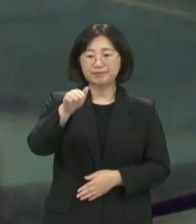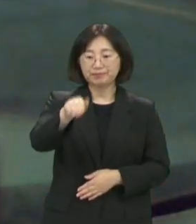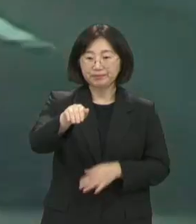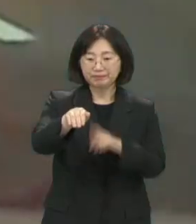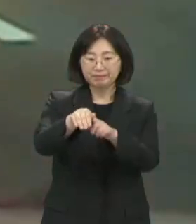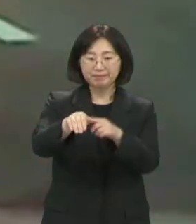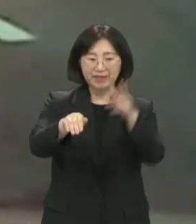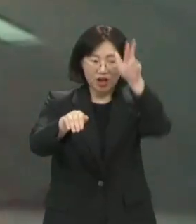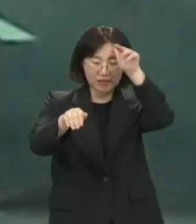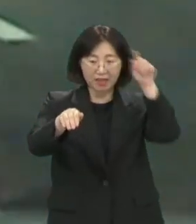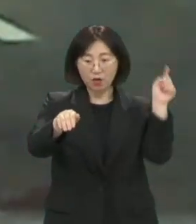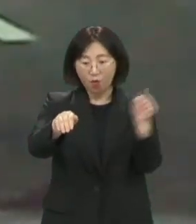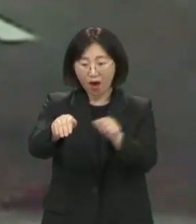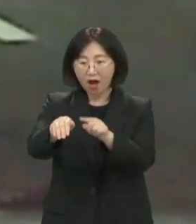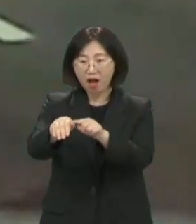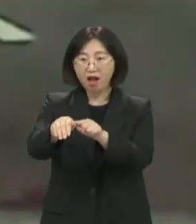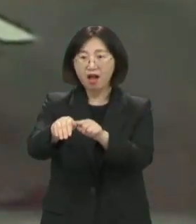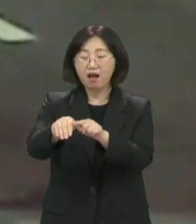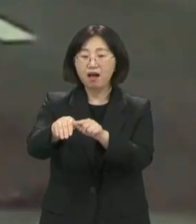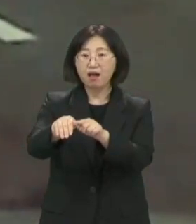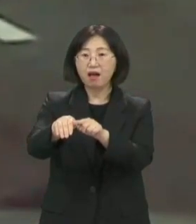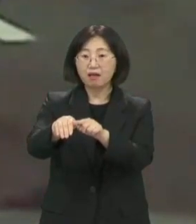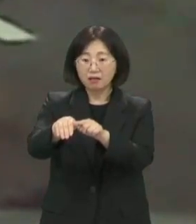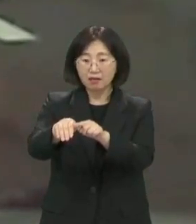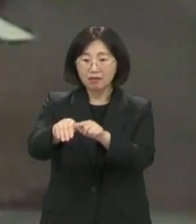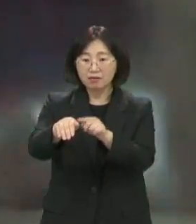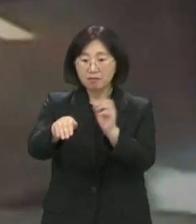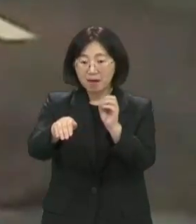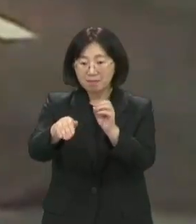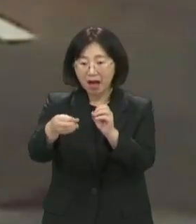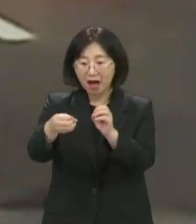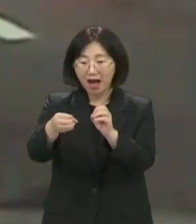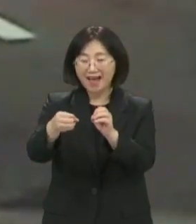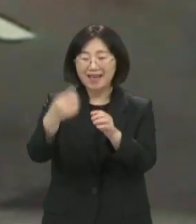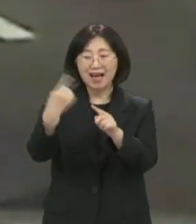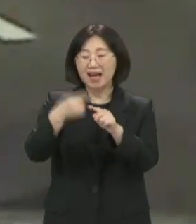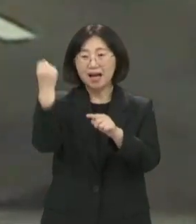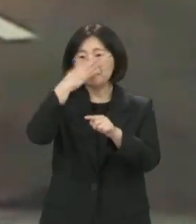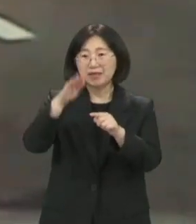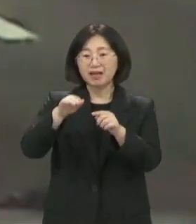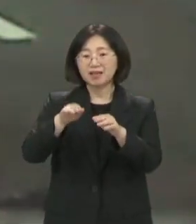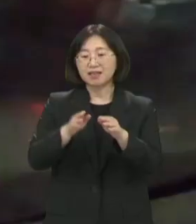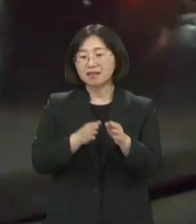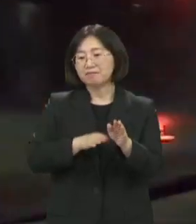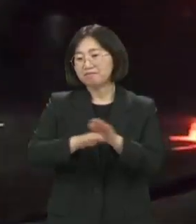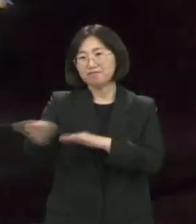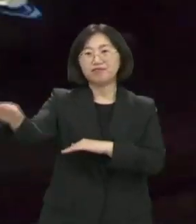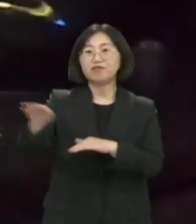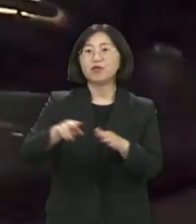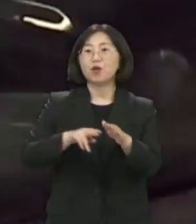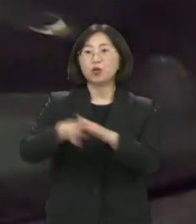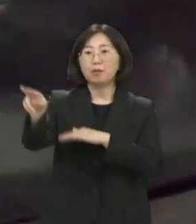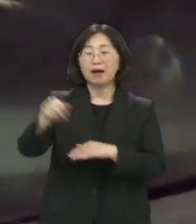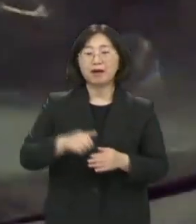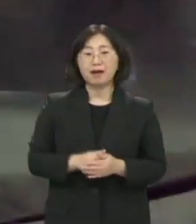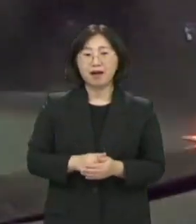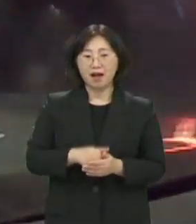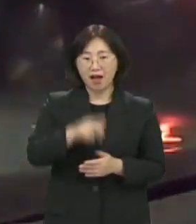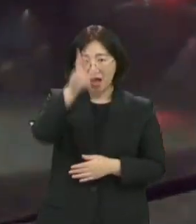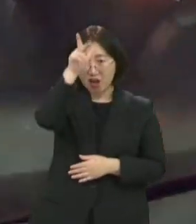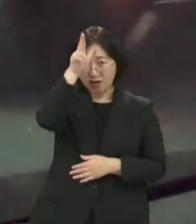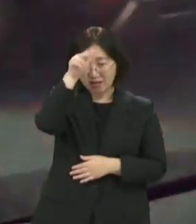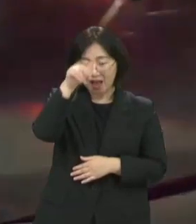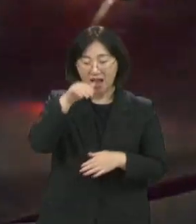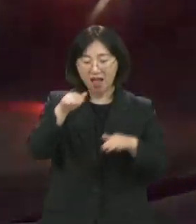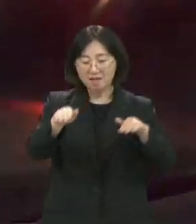다가갑니다 경찰관의 요구에 잠시 응 하는가 싶더니 갑자기 차선을 받고 도주하기 시작합니다 순찰차를 피하기